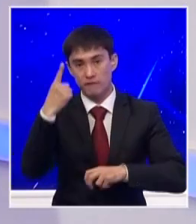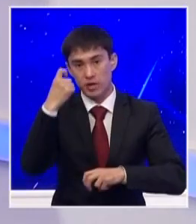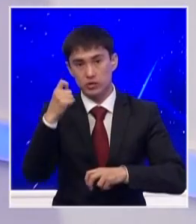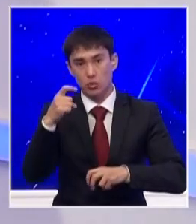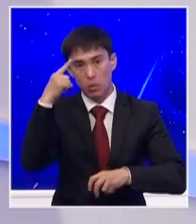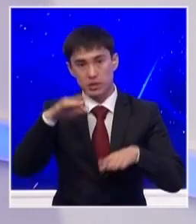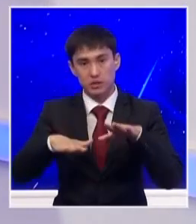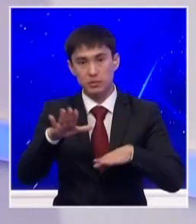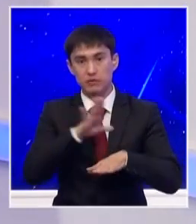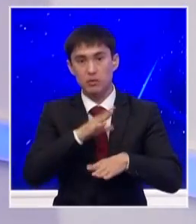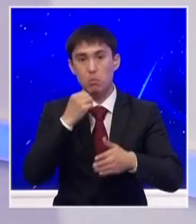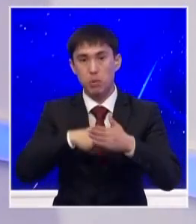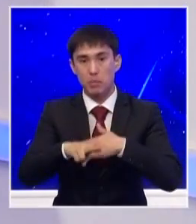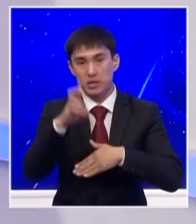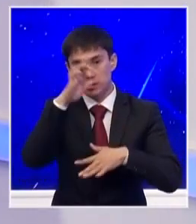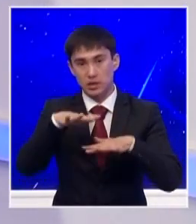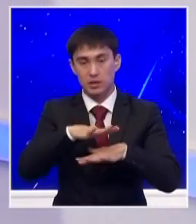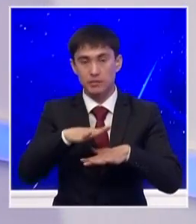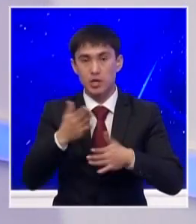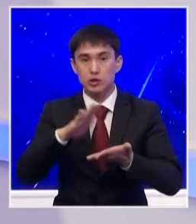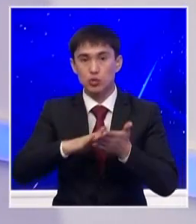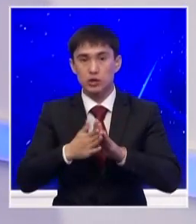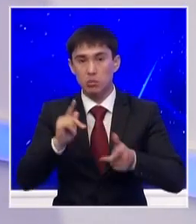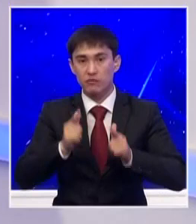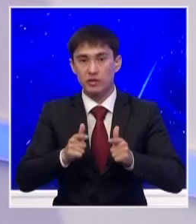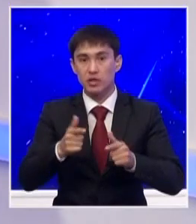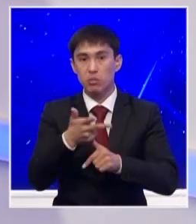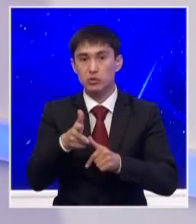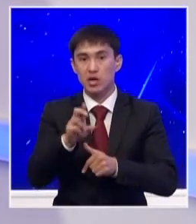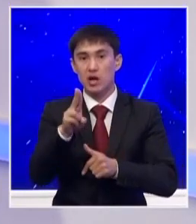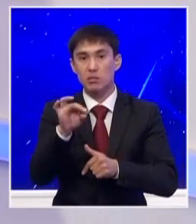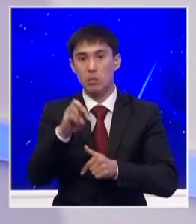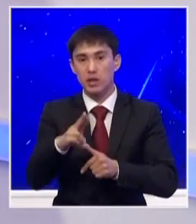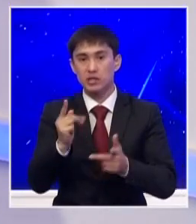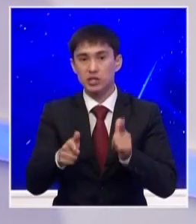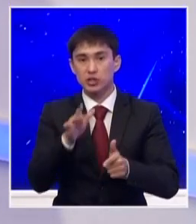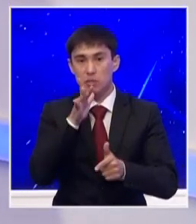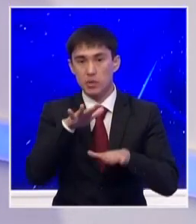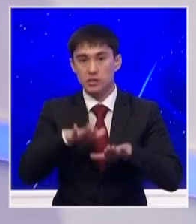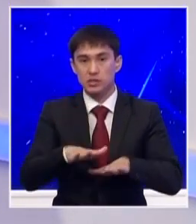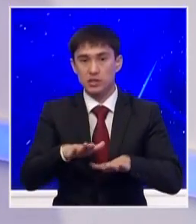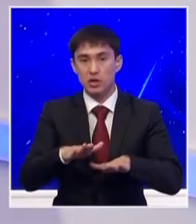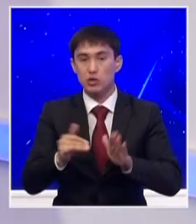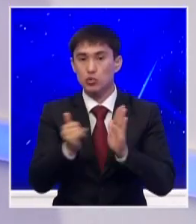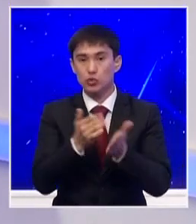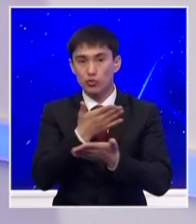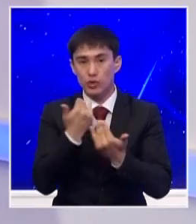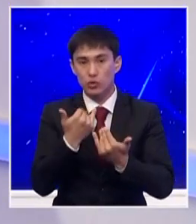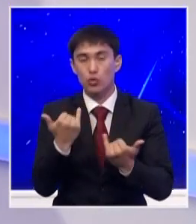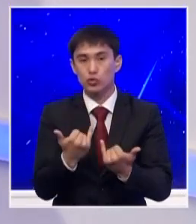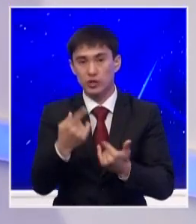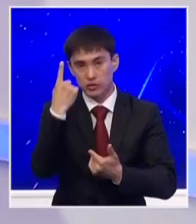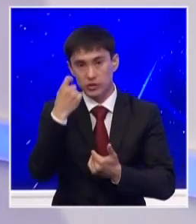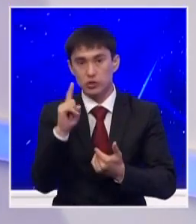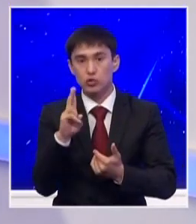выяснилось, подозреваемый совершил побег из страны. Ситуацию уже подтвердили в пресс-службе КНБ. Настоящее место его пребывания не установлено, но